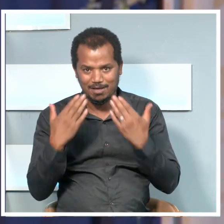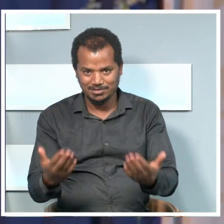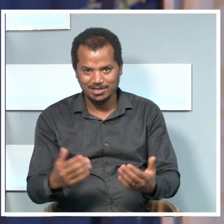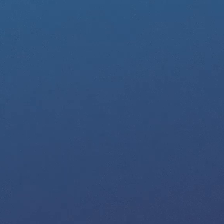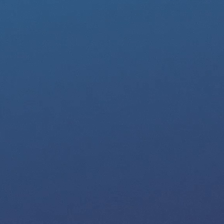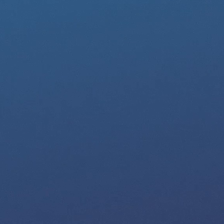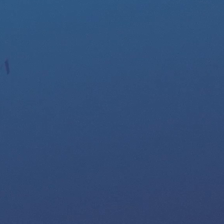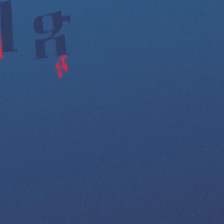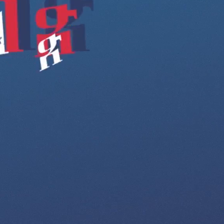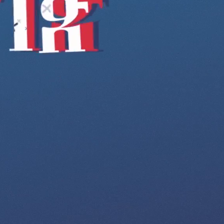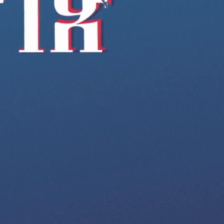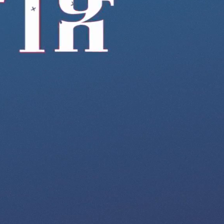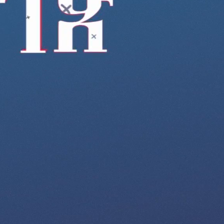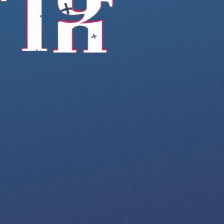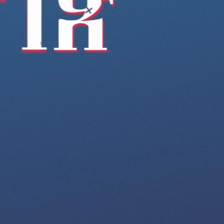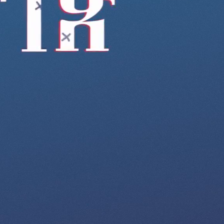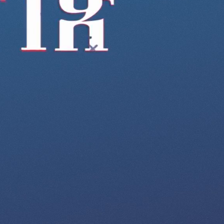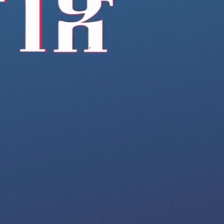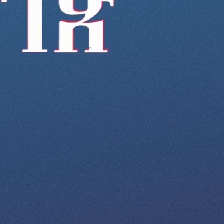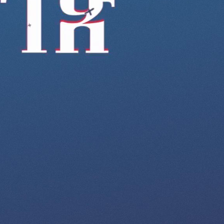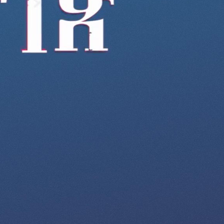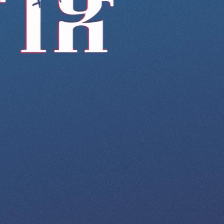ይባርክ አመሰግናለሁ